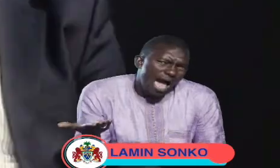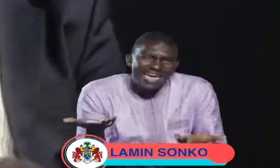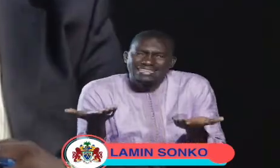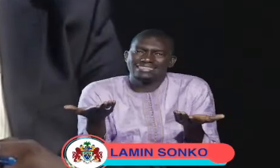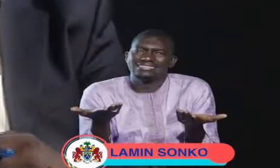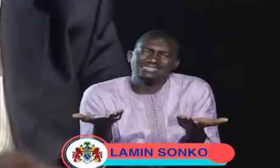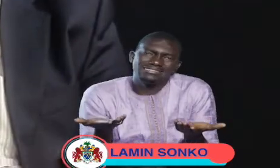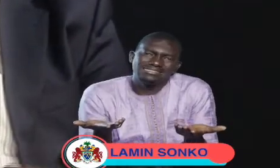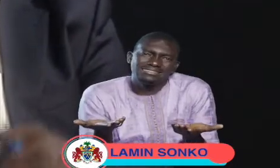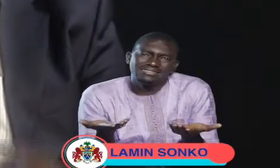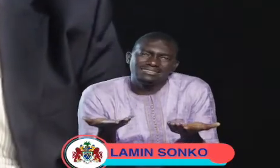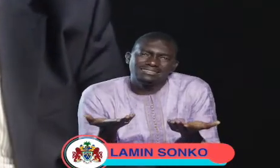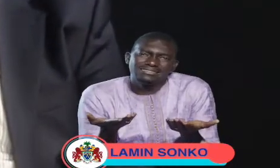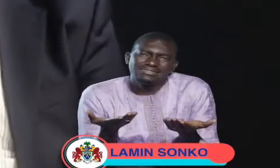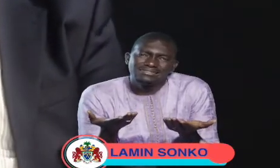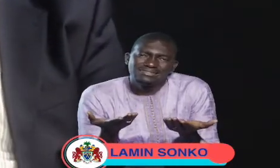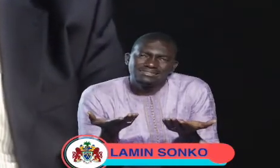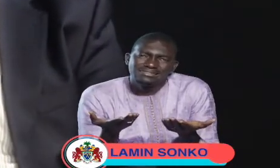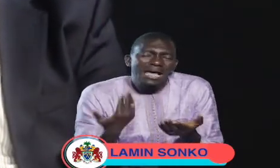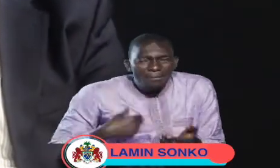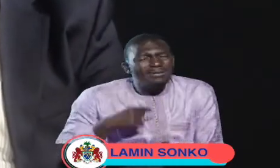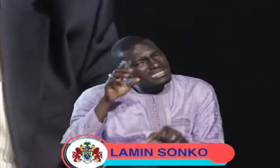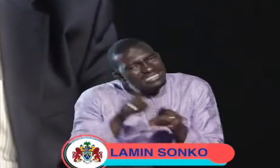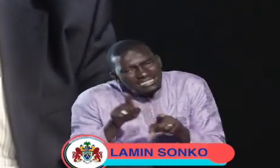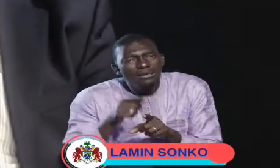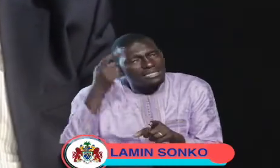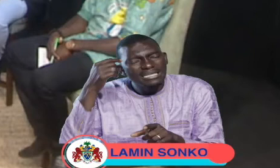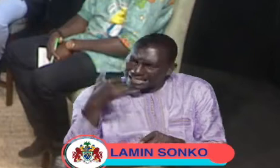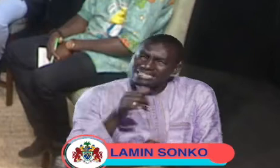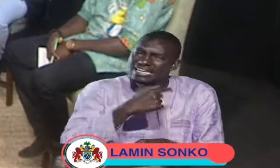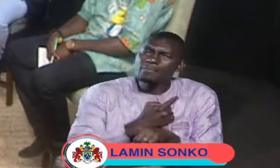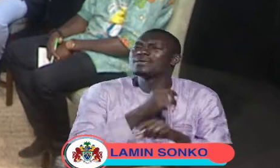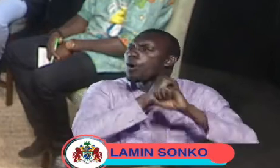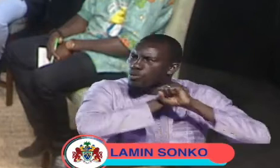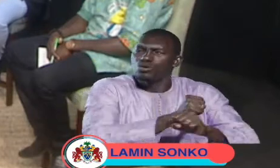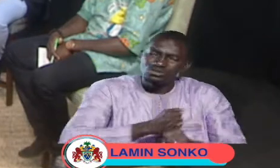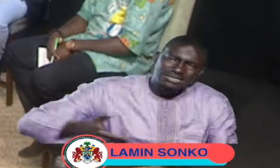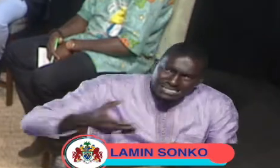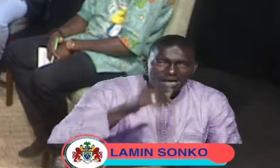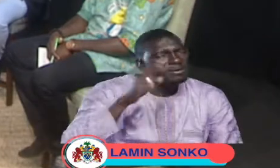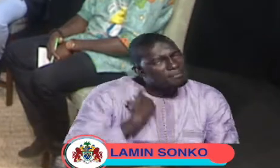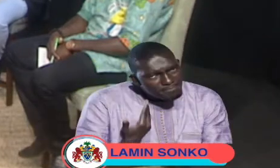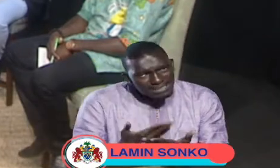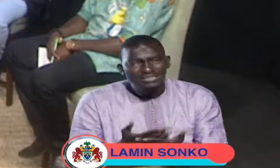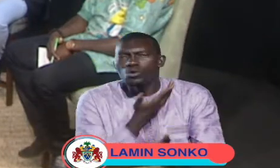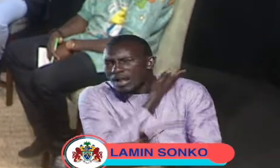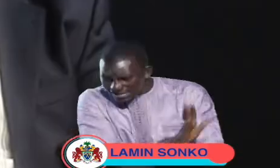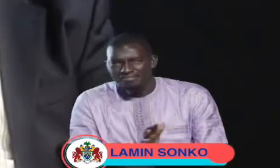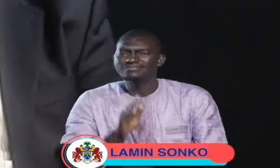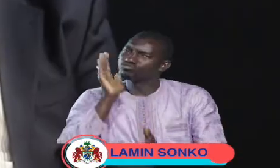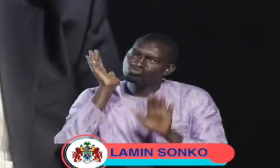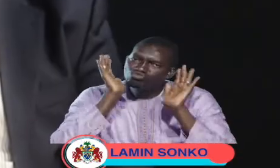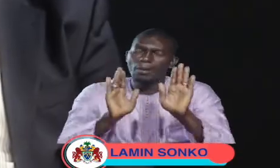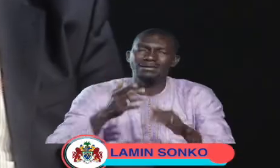le ko aliya mo len ko ngamo le bari ndol la badi ya ndotu no je ban lafta mo lew badi ya tuje folo foni wati dandan ko ko ma da bagal